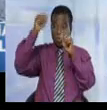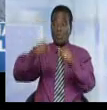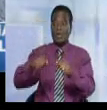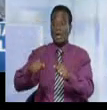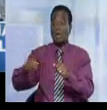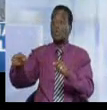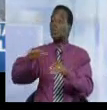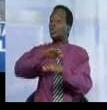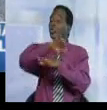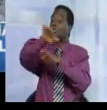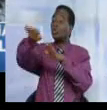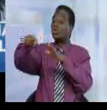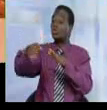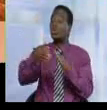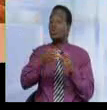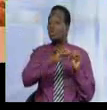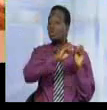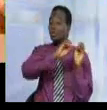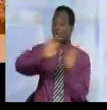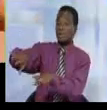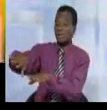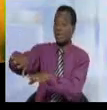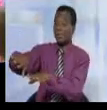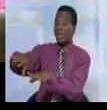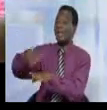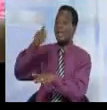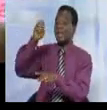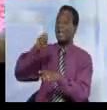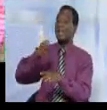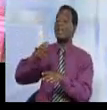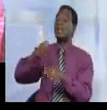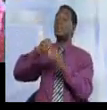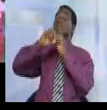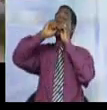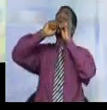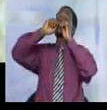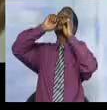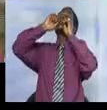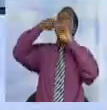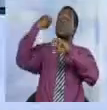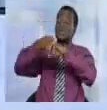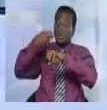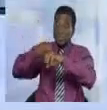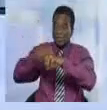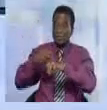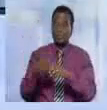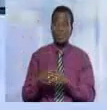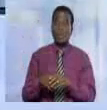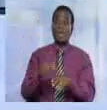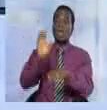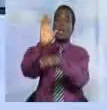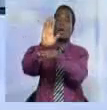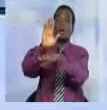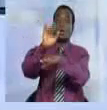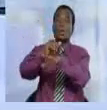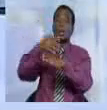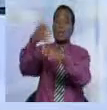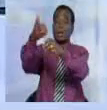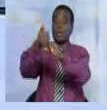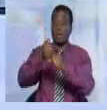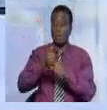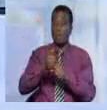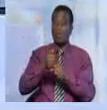de repousser la date butoir, initialement prévue ce 23 novembre à mai 2014. La Côte d'Ivoire a reçu